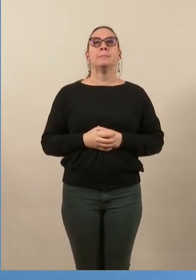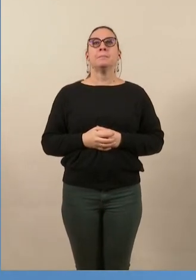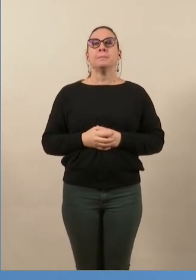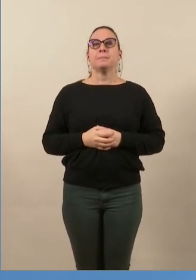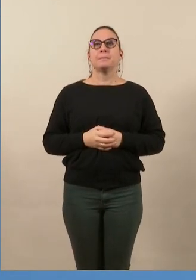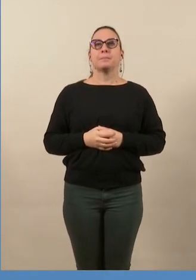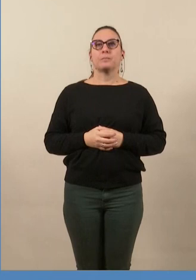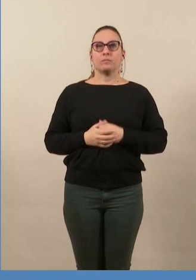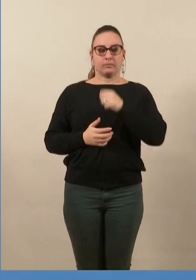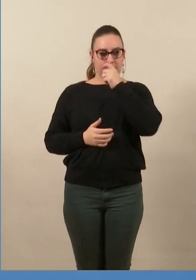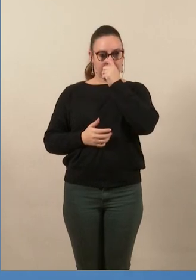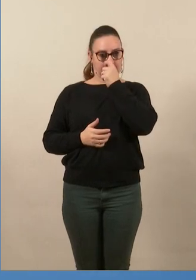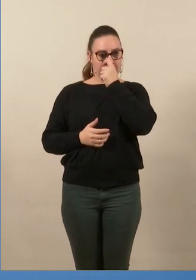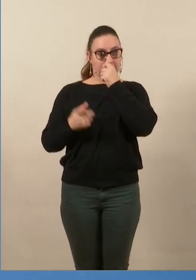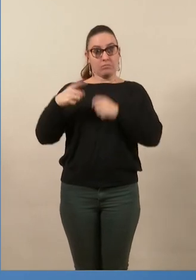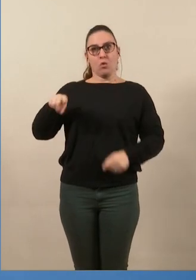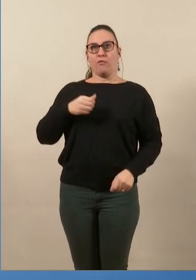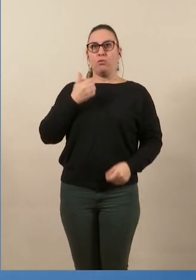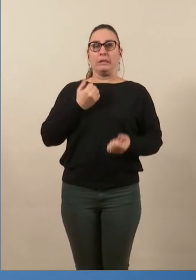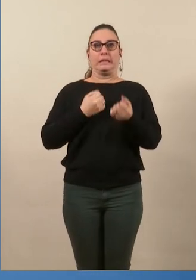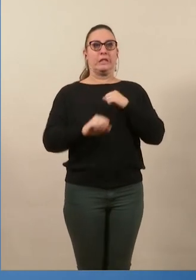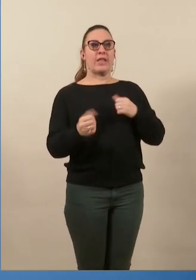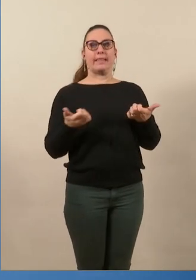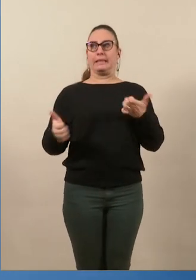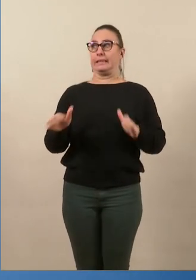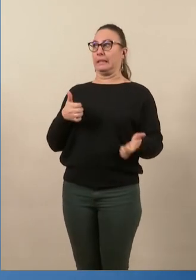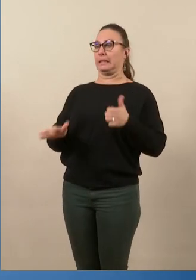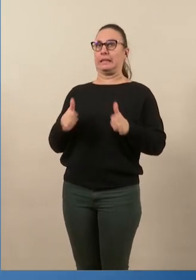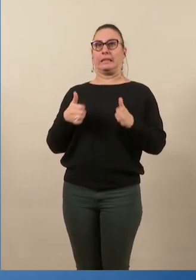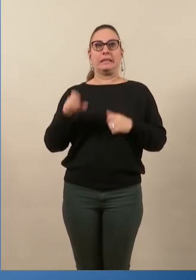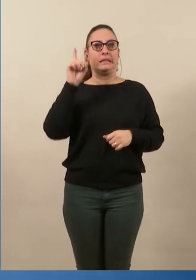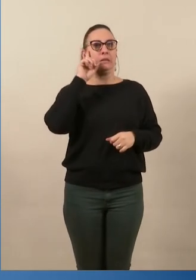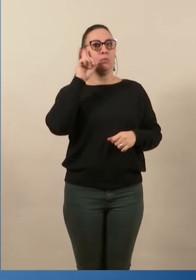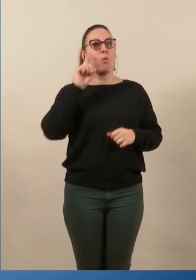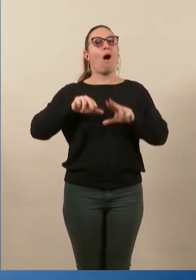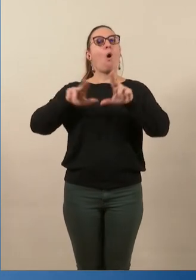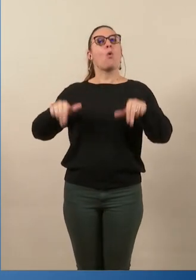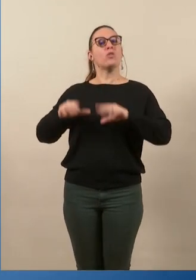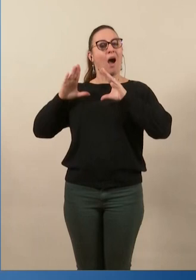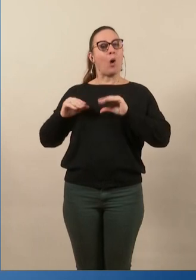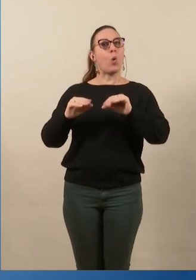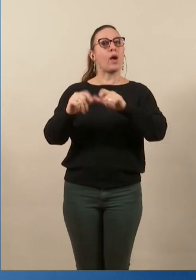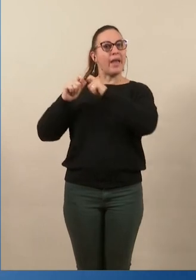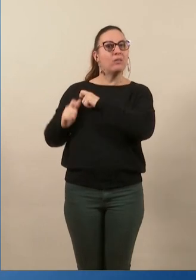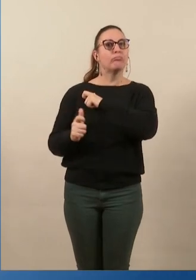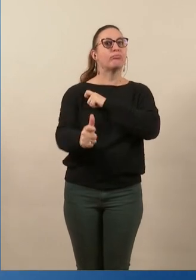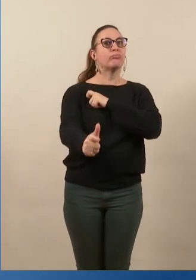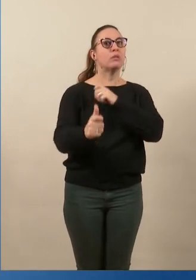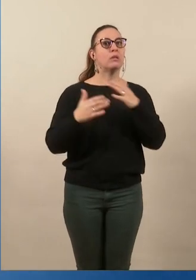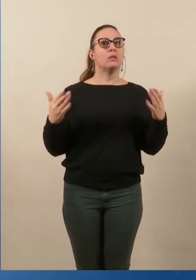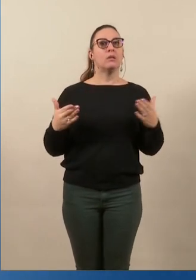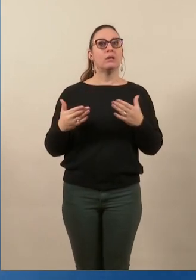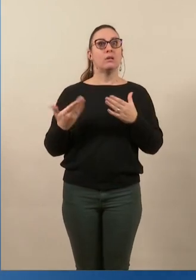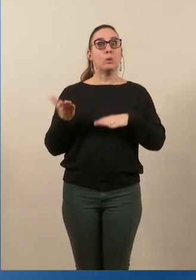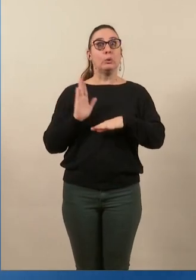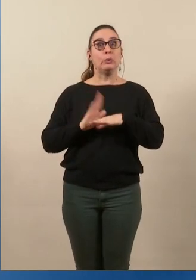donc vous êtes effectivement bien embêté parce qu'on sait en fait il semblerait que l'exécution du contrat et bien euh prennent finalement plus de temps